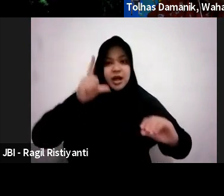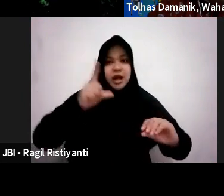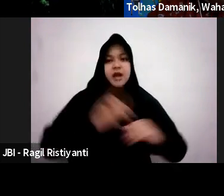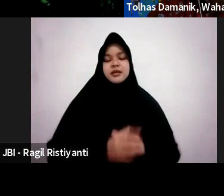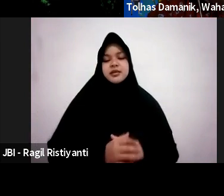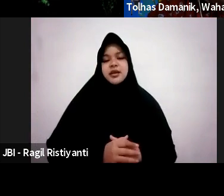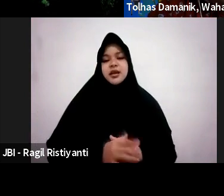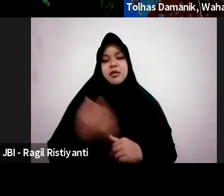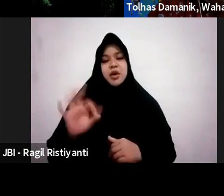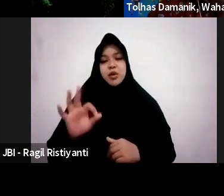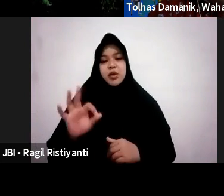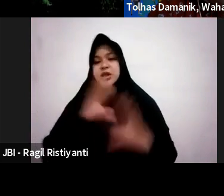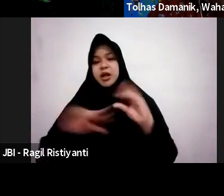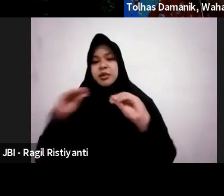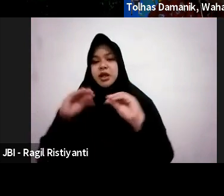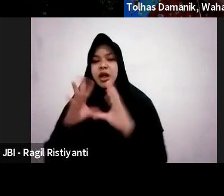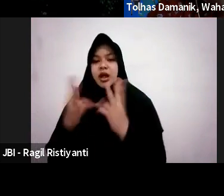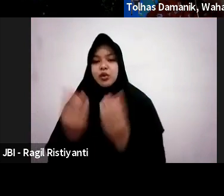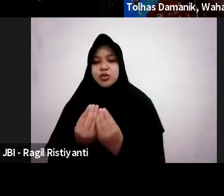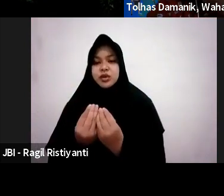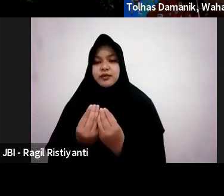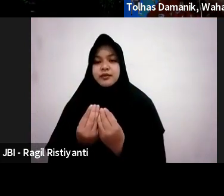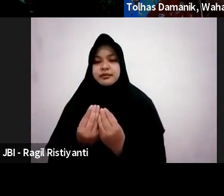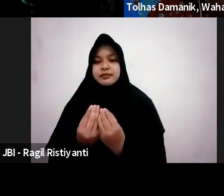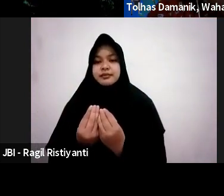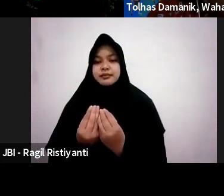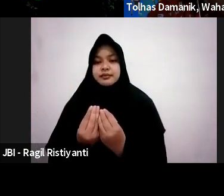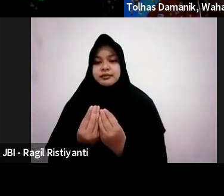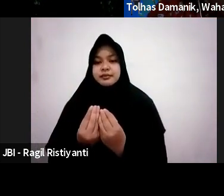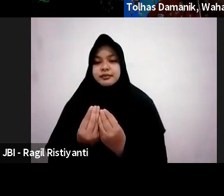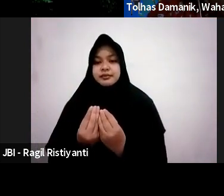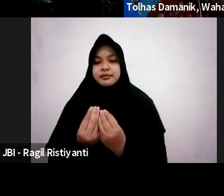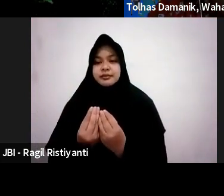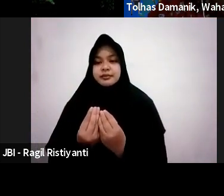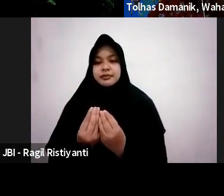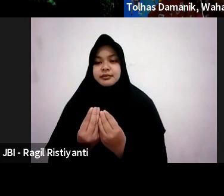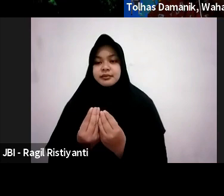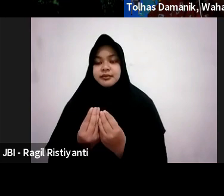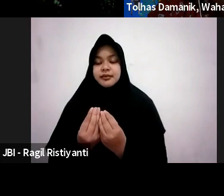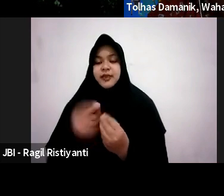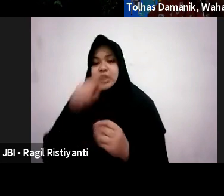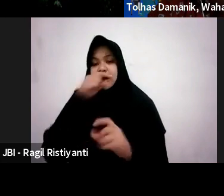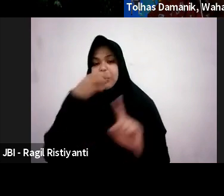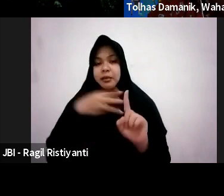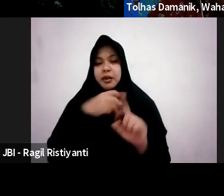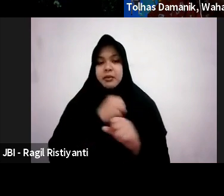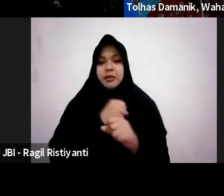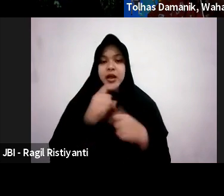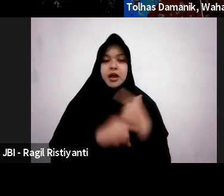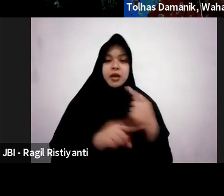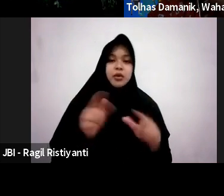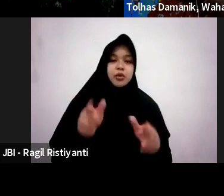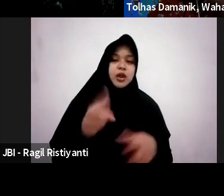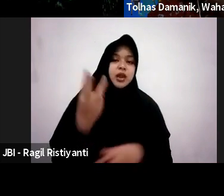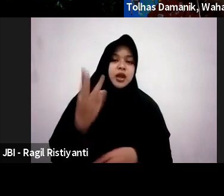pendidikan inklusi kita akan berbicara tetapi pak pak pak kerja mengutak menggunakan tiga pilar praktek budaya